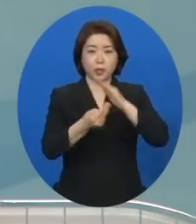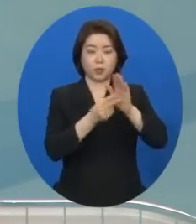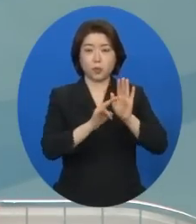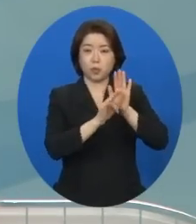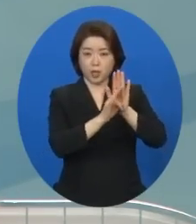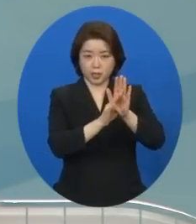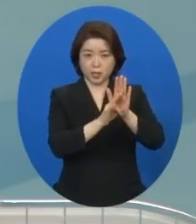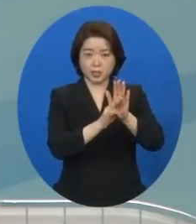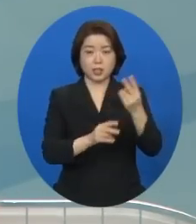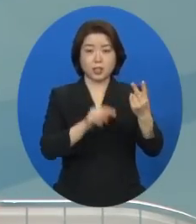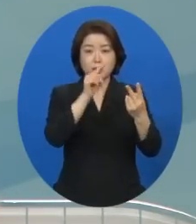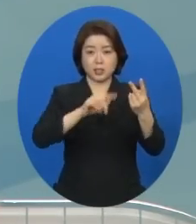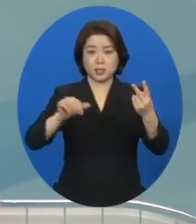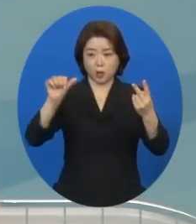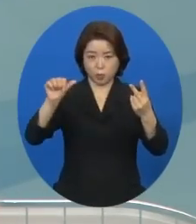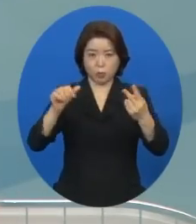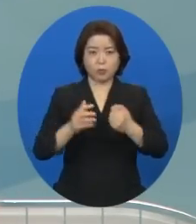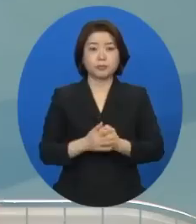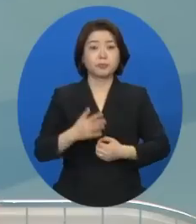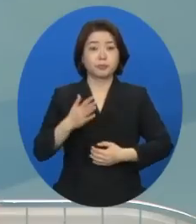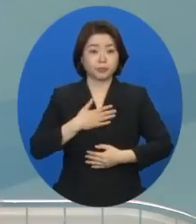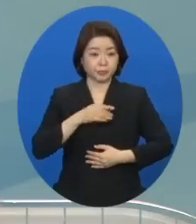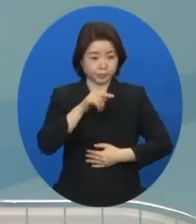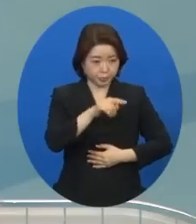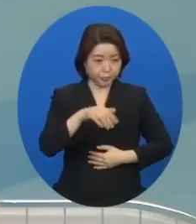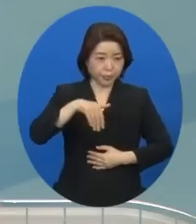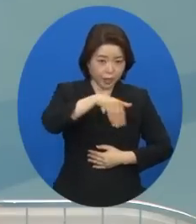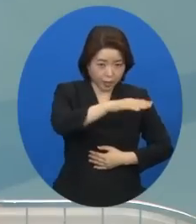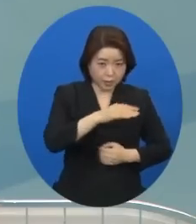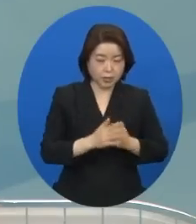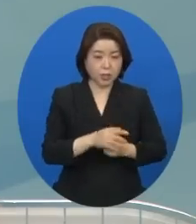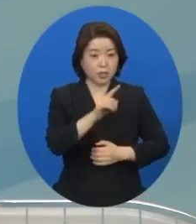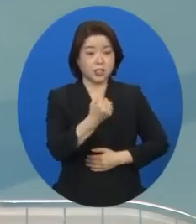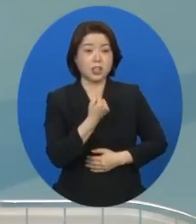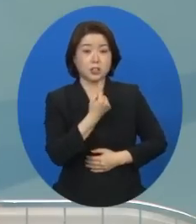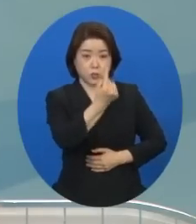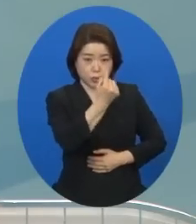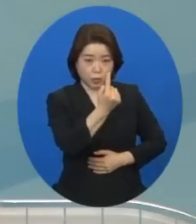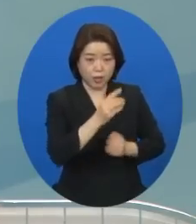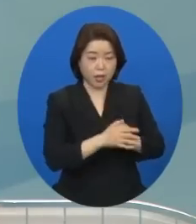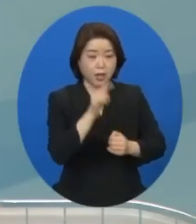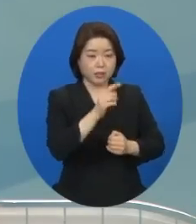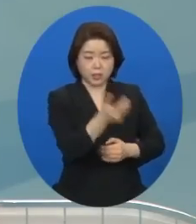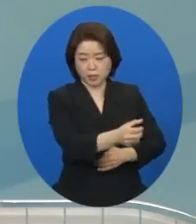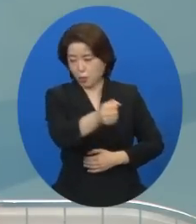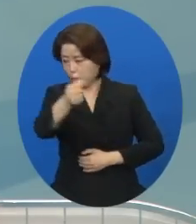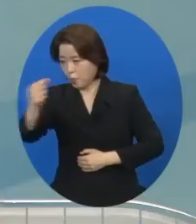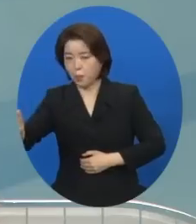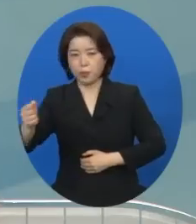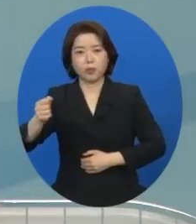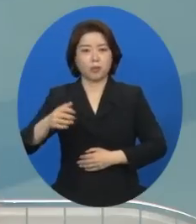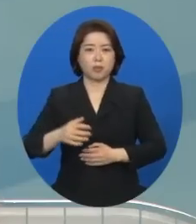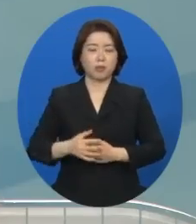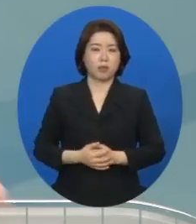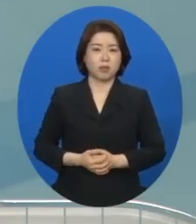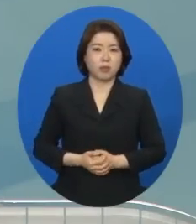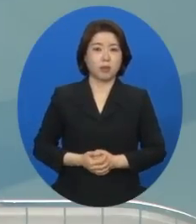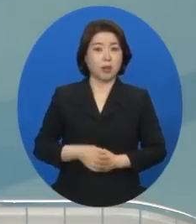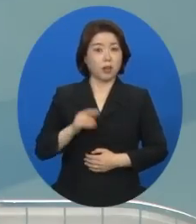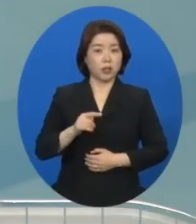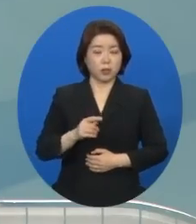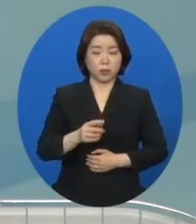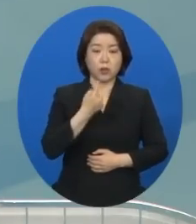요한계시록 2장 5절에 내가 내게 가서 내 촛대를 그 자리에서 옮기리라.